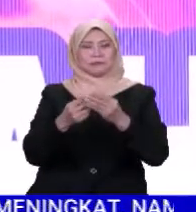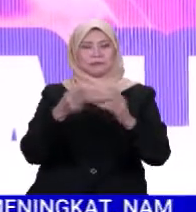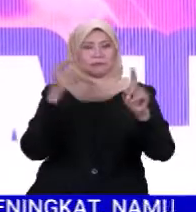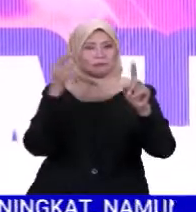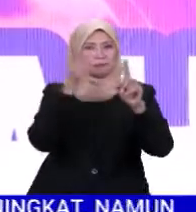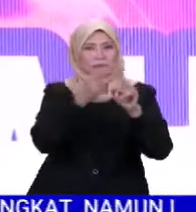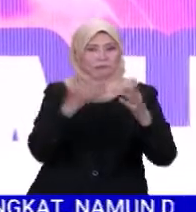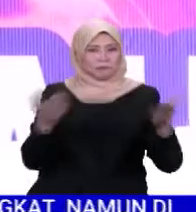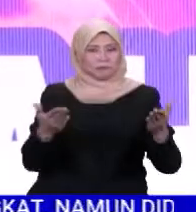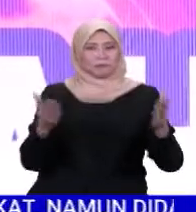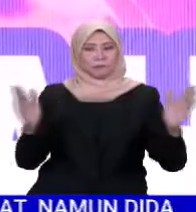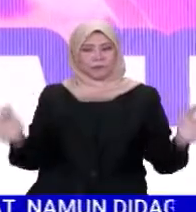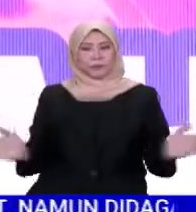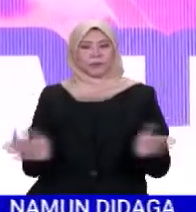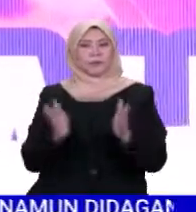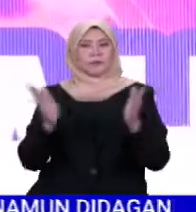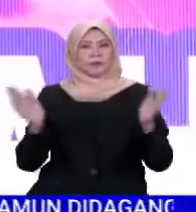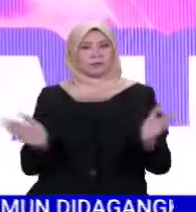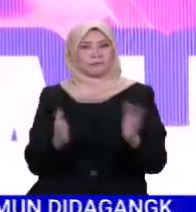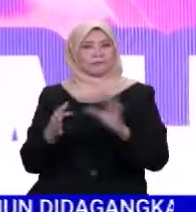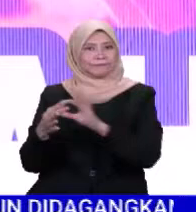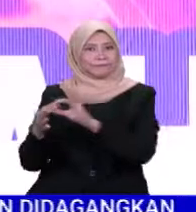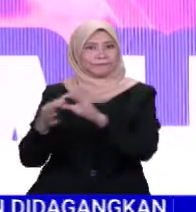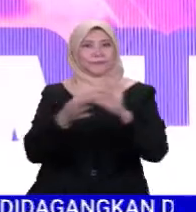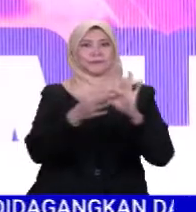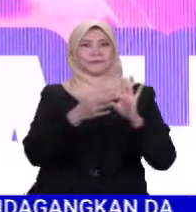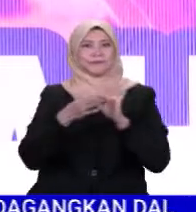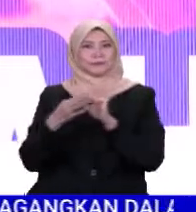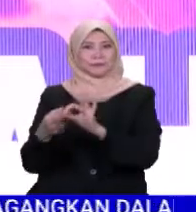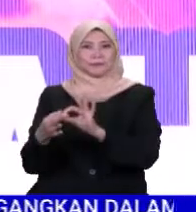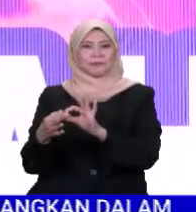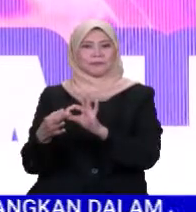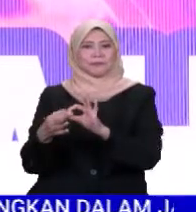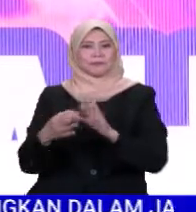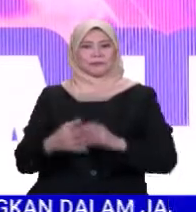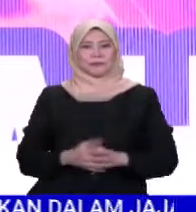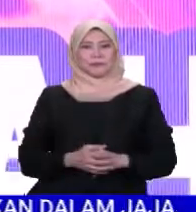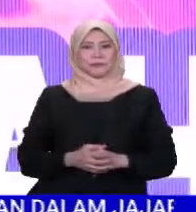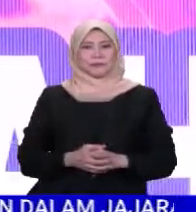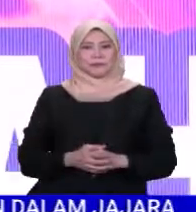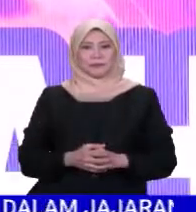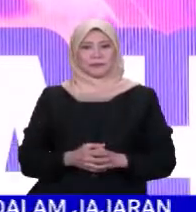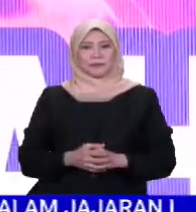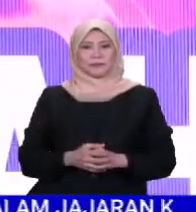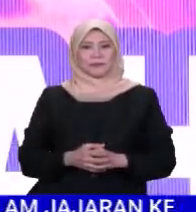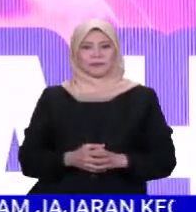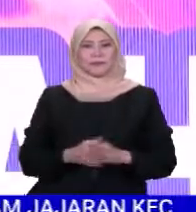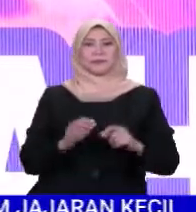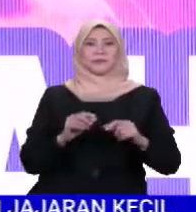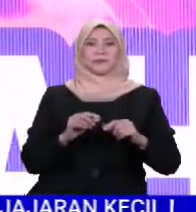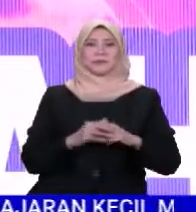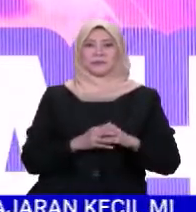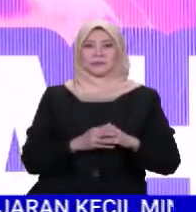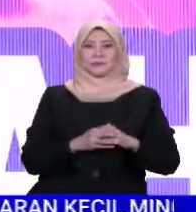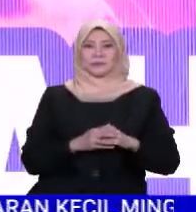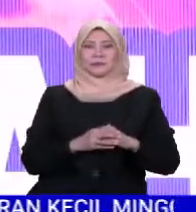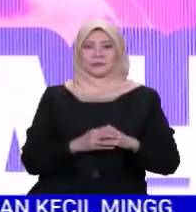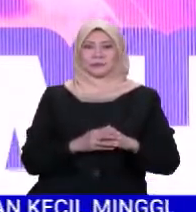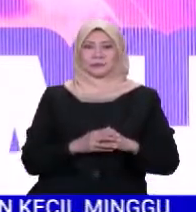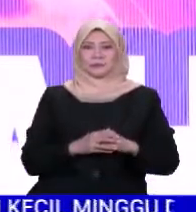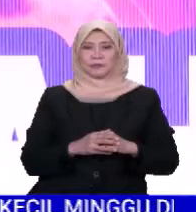mengukuk semangat kebersamaan semangat kaan di kalangan rakyat Malaysia dalam